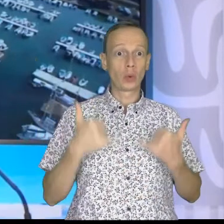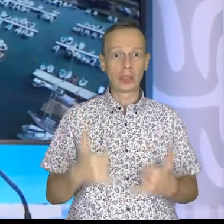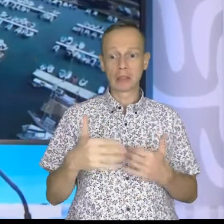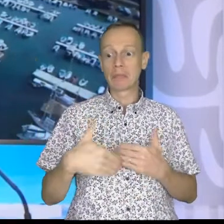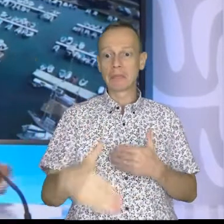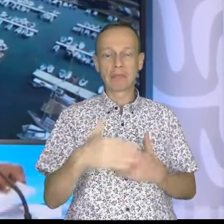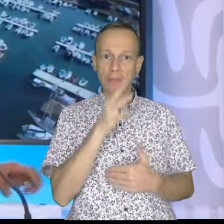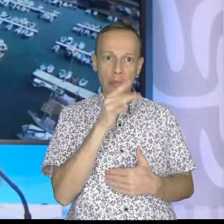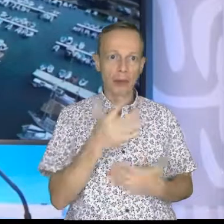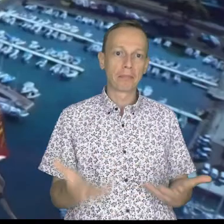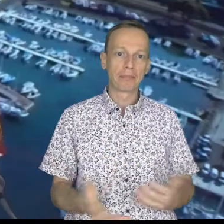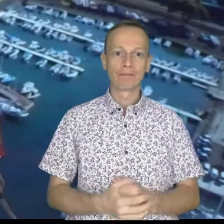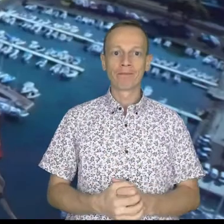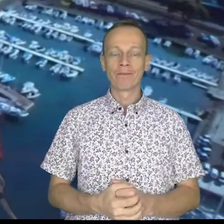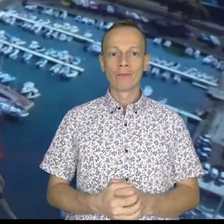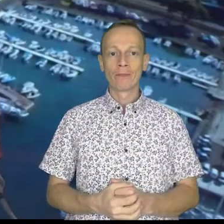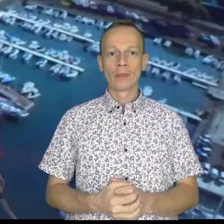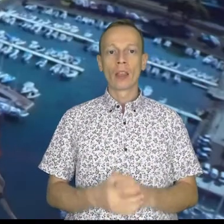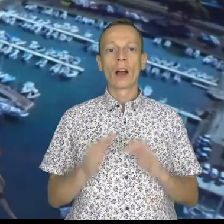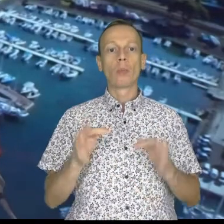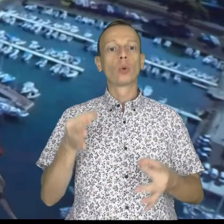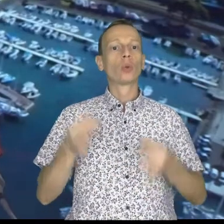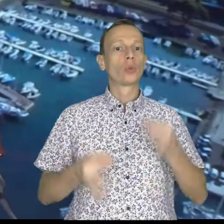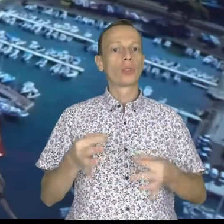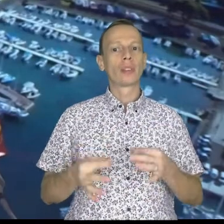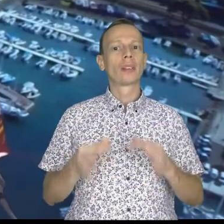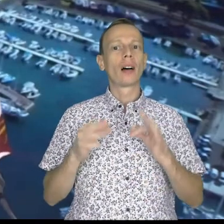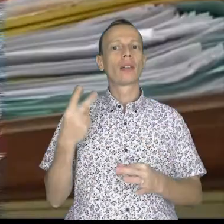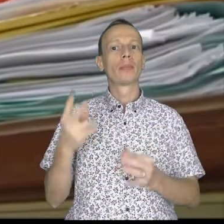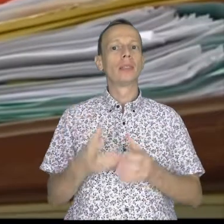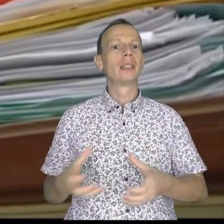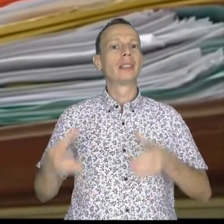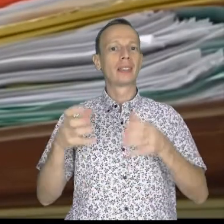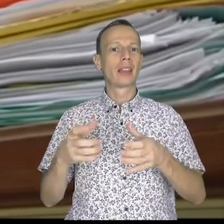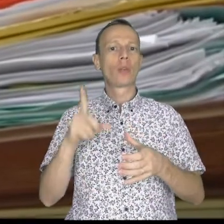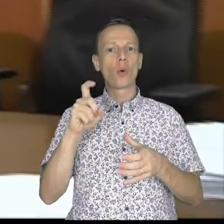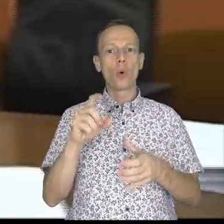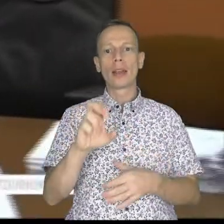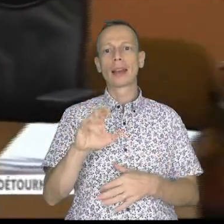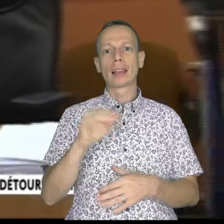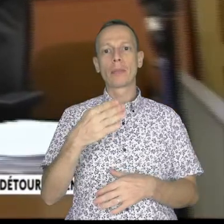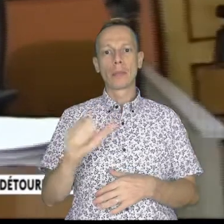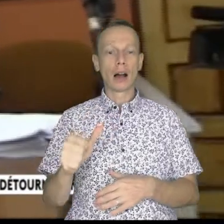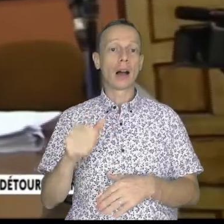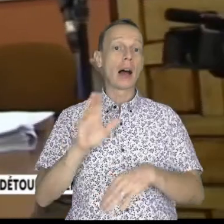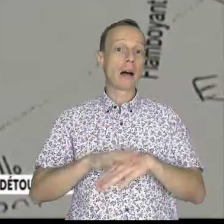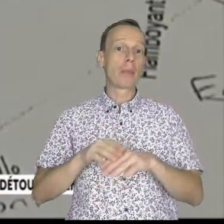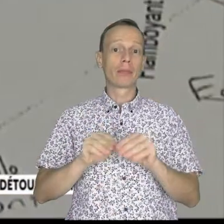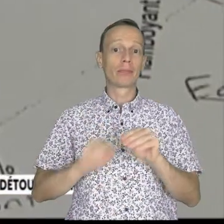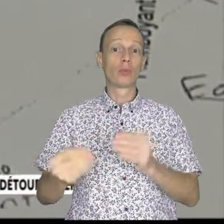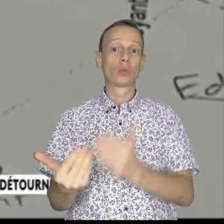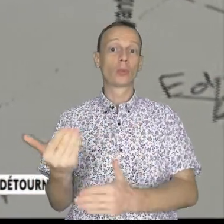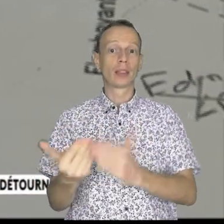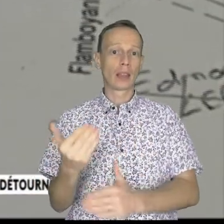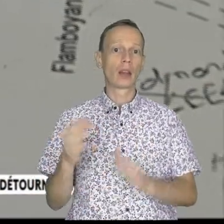les prochains jours. Au chapitre judiciaire maintenant, l'affaire de la citerne d'eau de Erima a bien été jugée en appel ce matin. Gaston